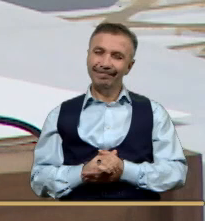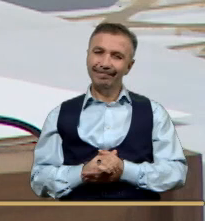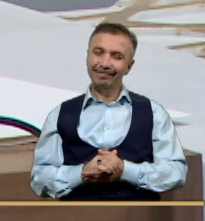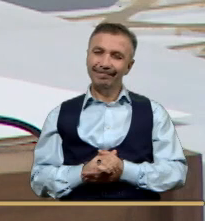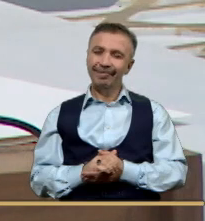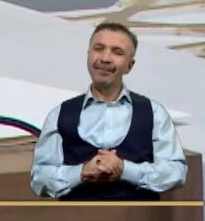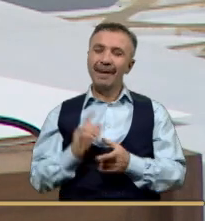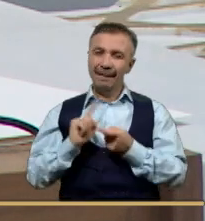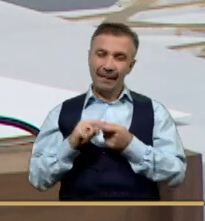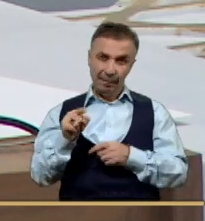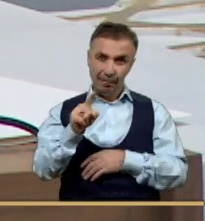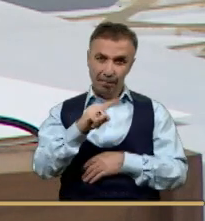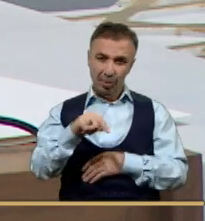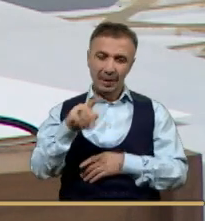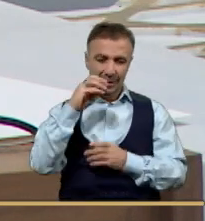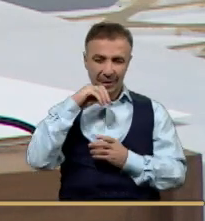Ve bunların içerisinde